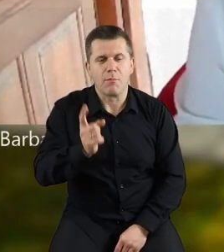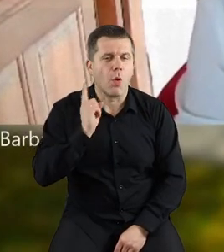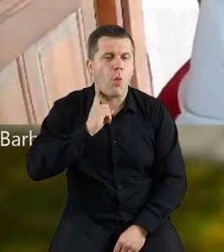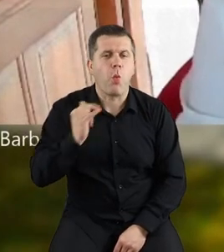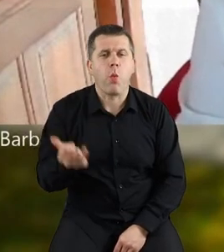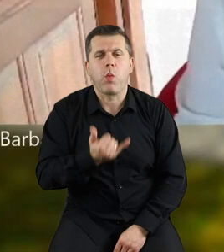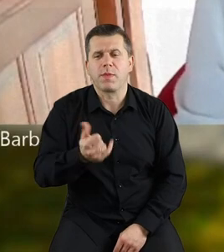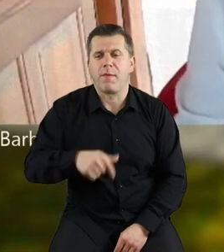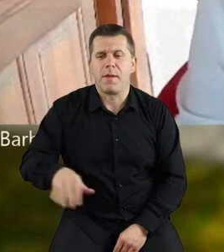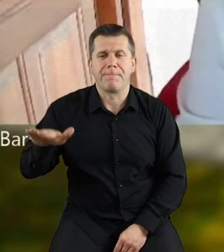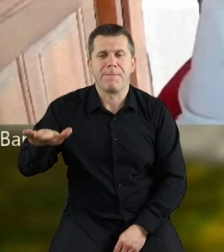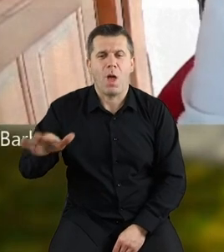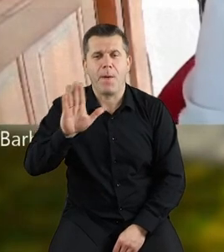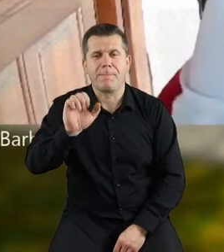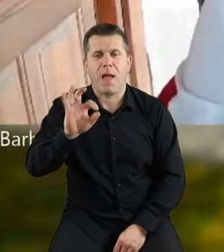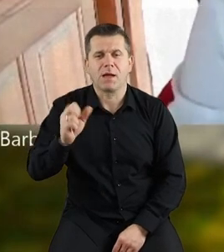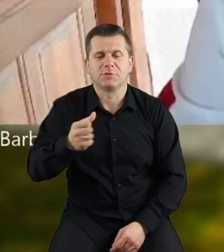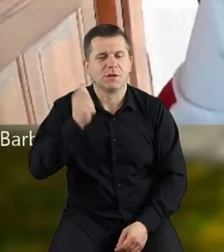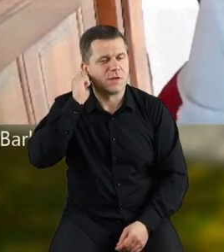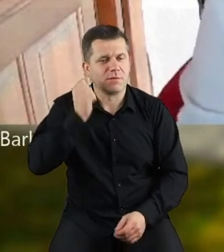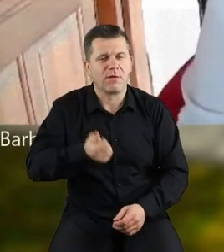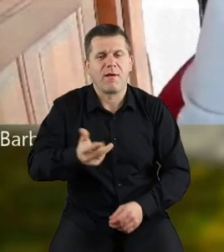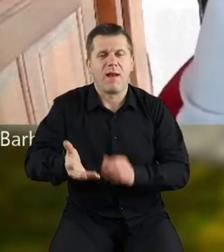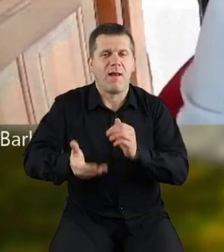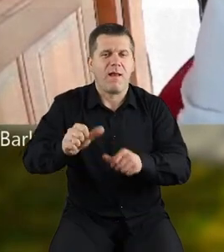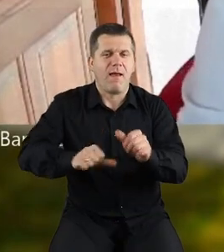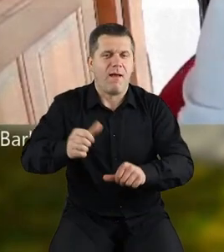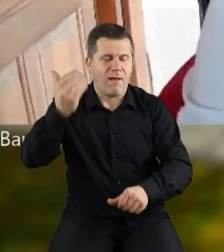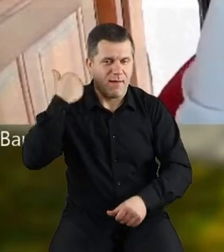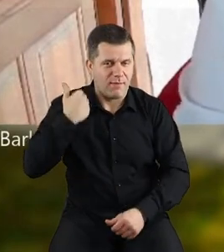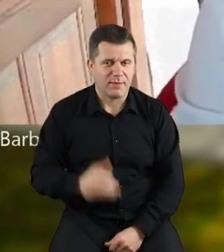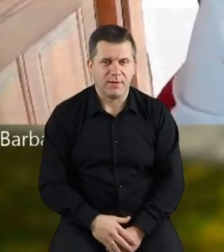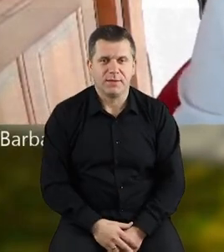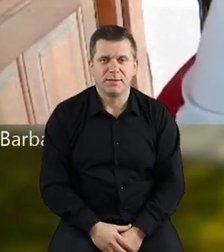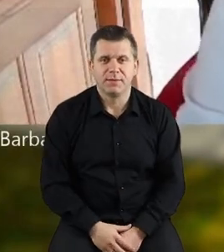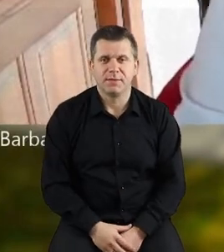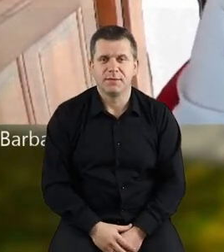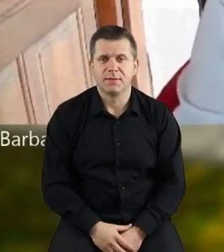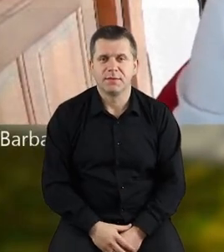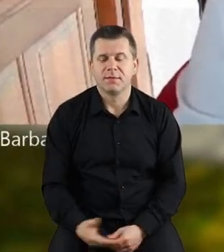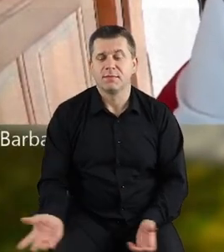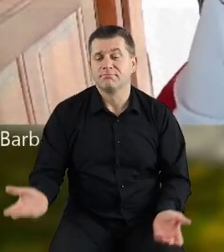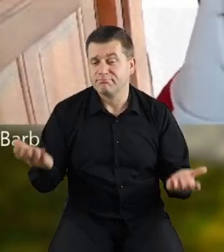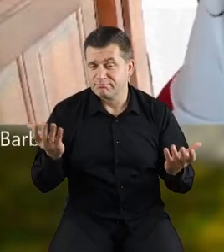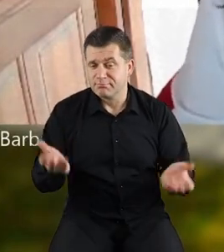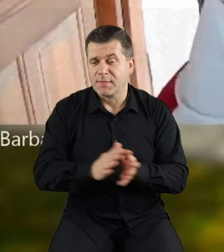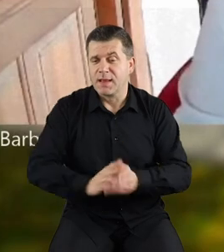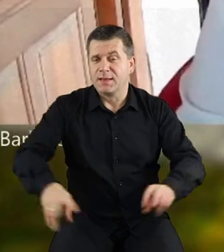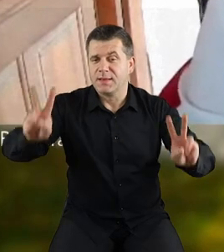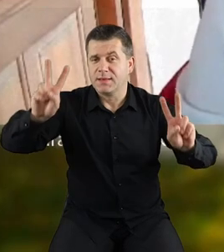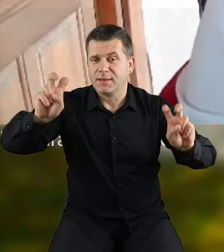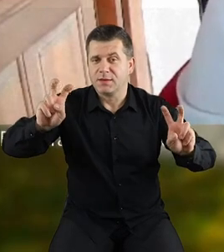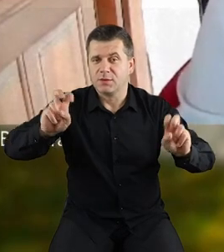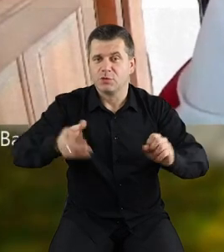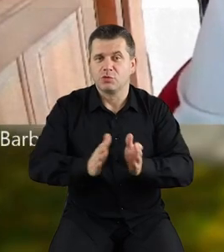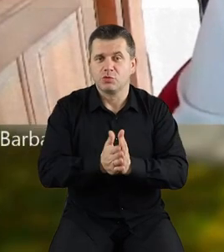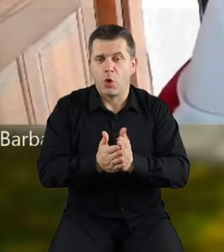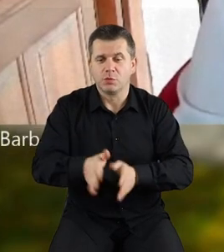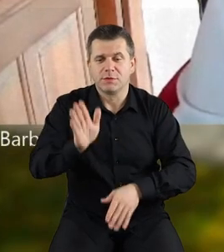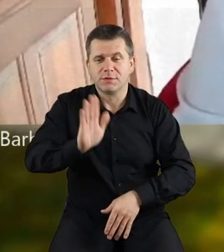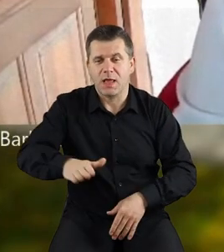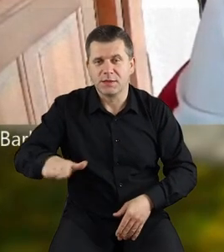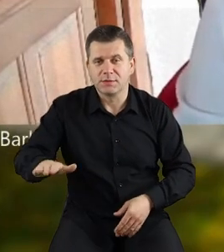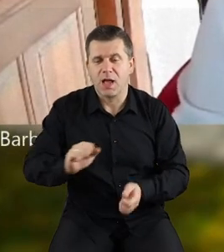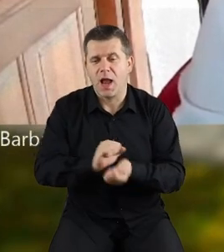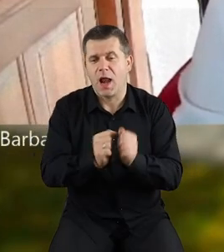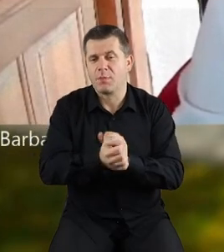mogę udawać małej Basi, dziewczynki sprzed wielu lat, kiedy na pulpicie pojawia się tytuł